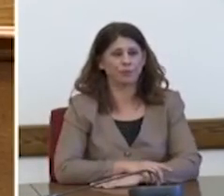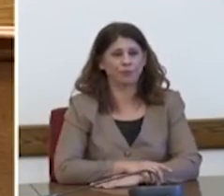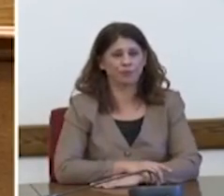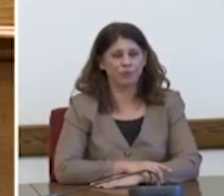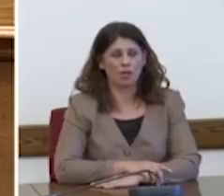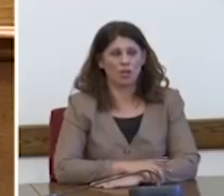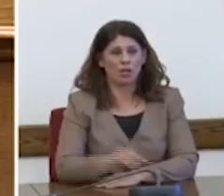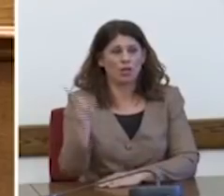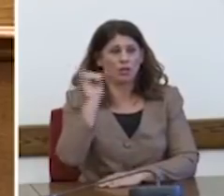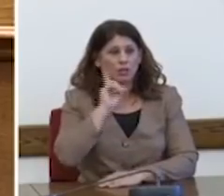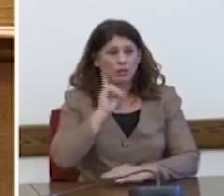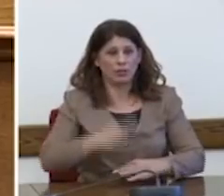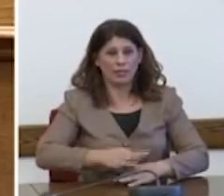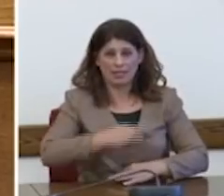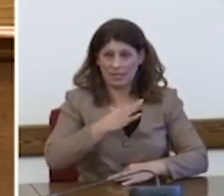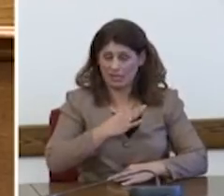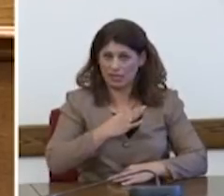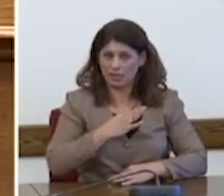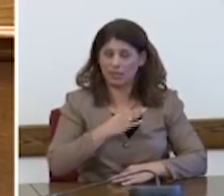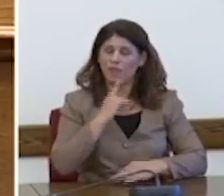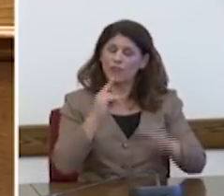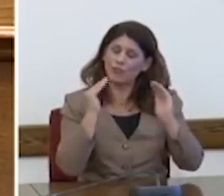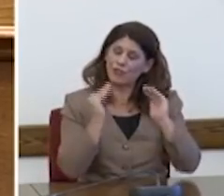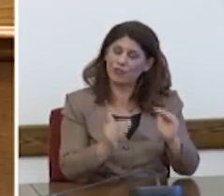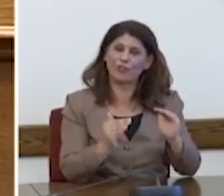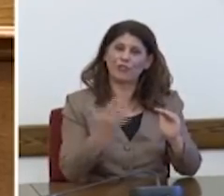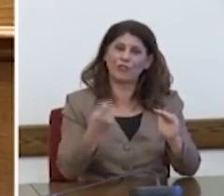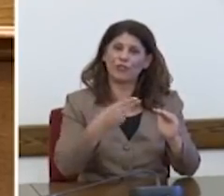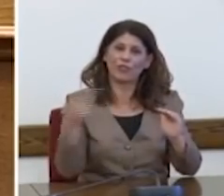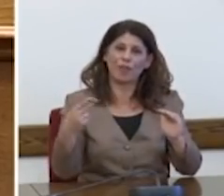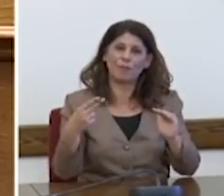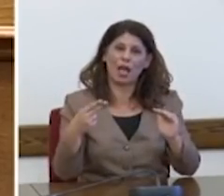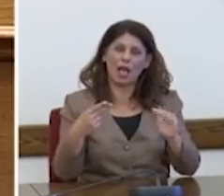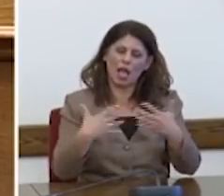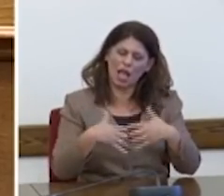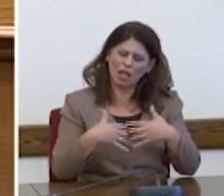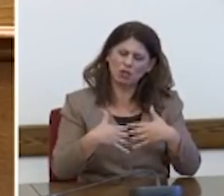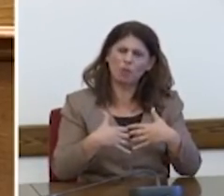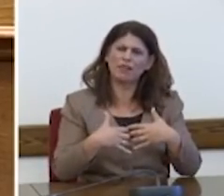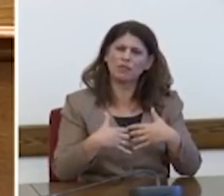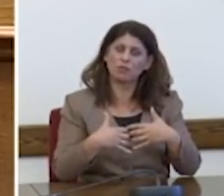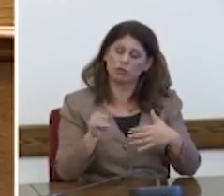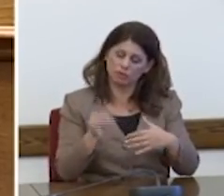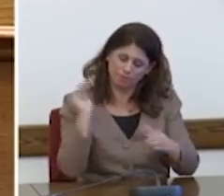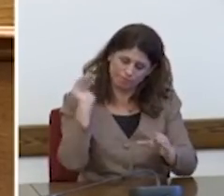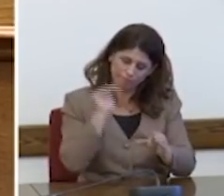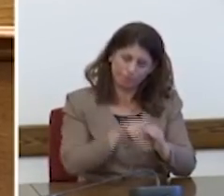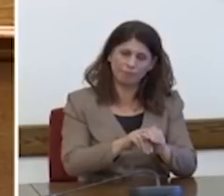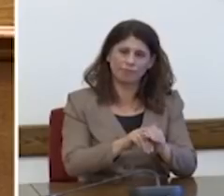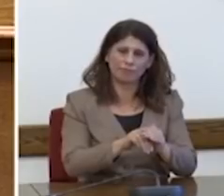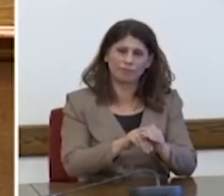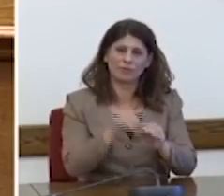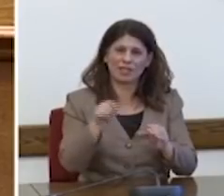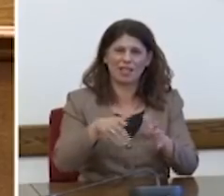και κύριοι, τα ίδια ισχύουν και για το θέμα των εξοπλισμών, που είναι απόλυτα ενταγμένοι στα επιθετικά